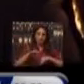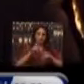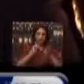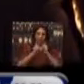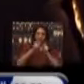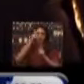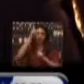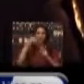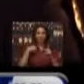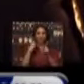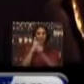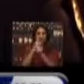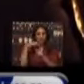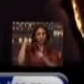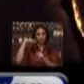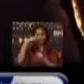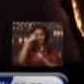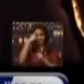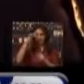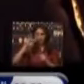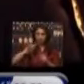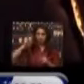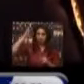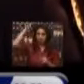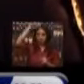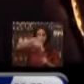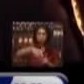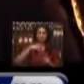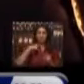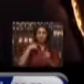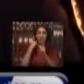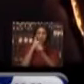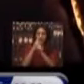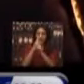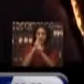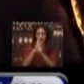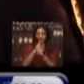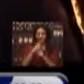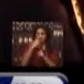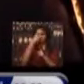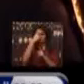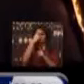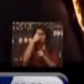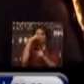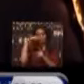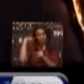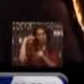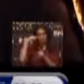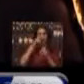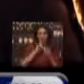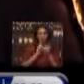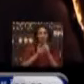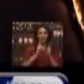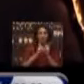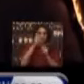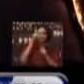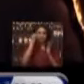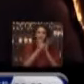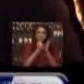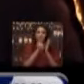في واشنطن لما كان جاي زاير، كان أظن كان وقت